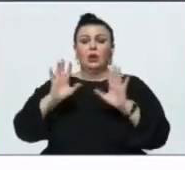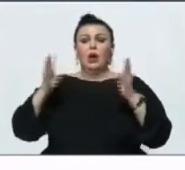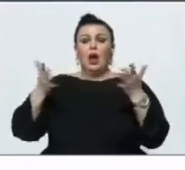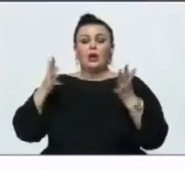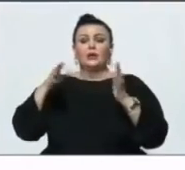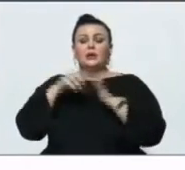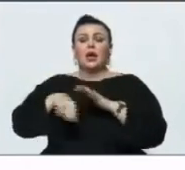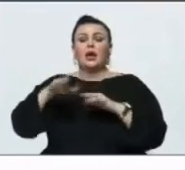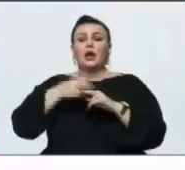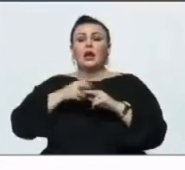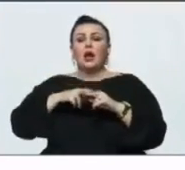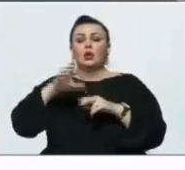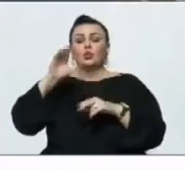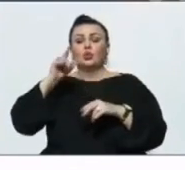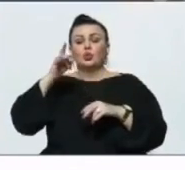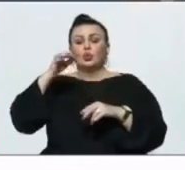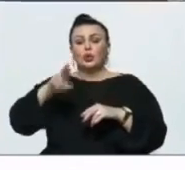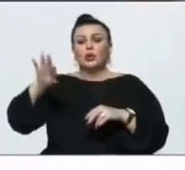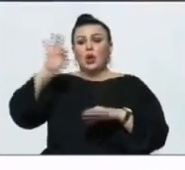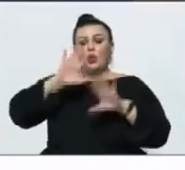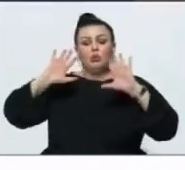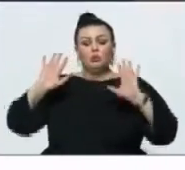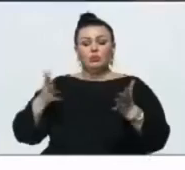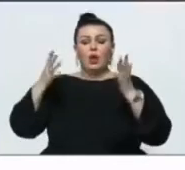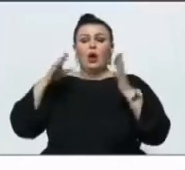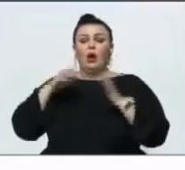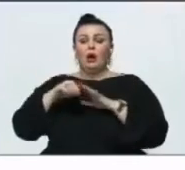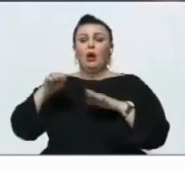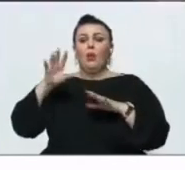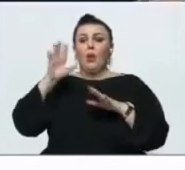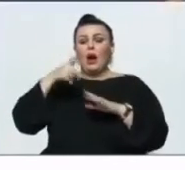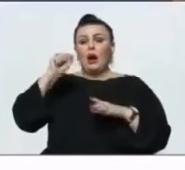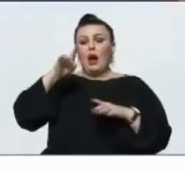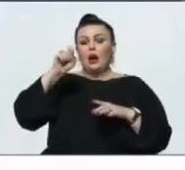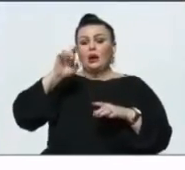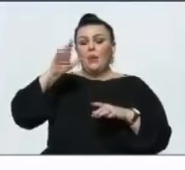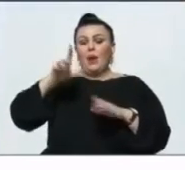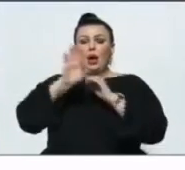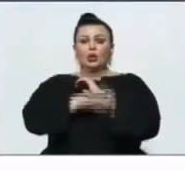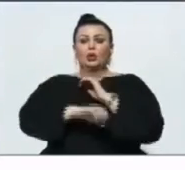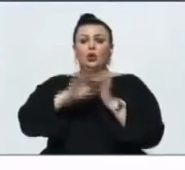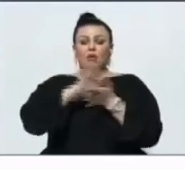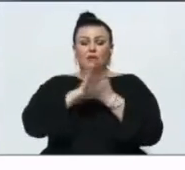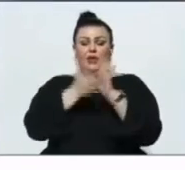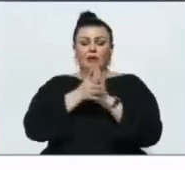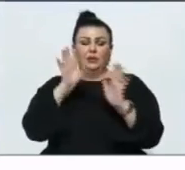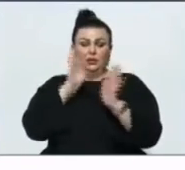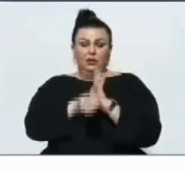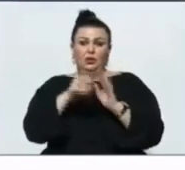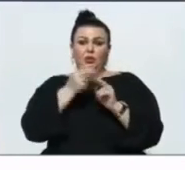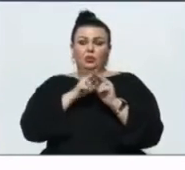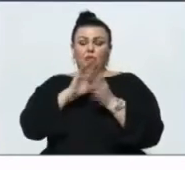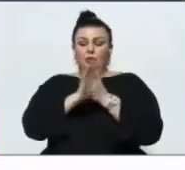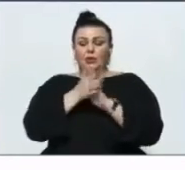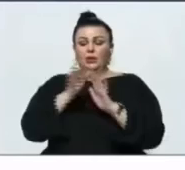eyni zamanda Suriyada baş verən hadisələri, təbii ki, bura Qarabağda son vəziyyət də daxildir ki, bütün bu